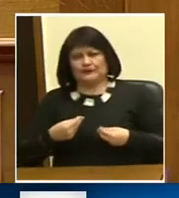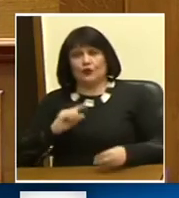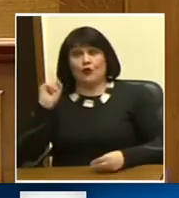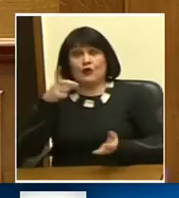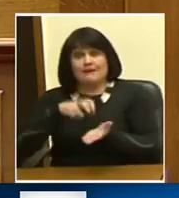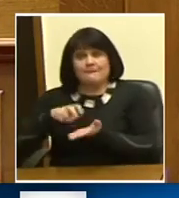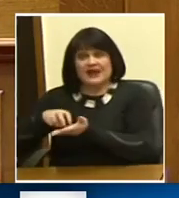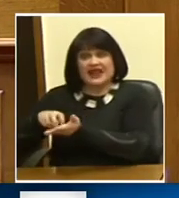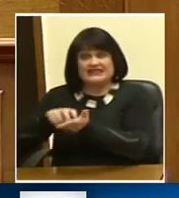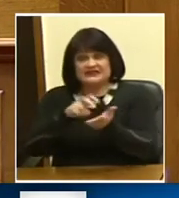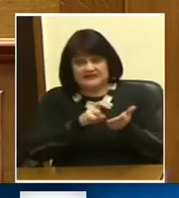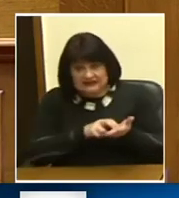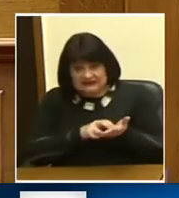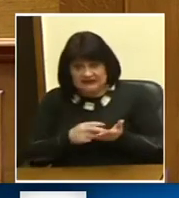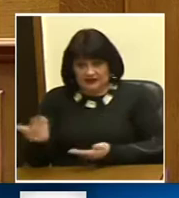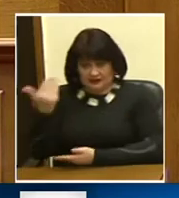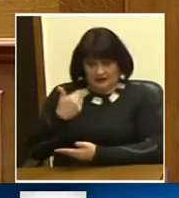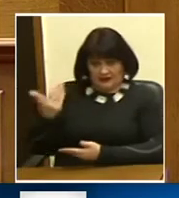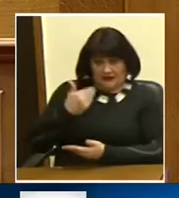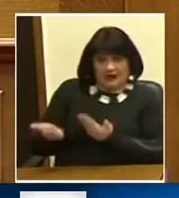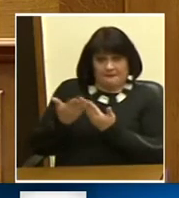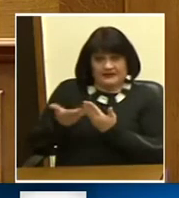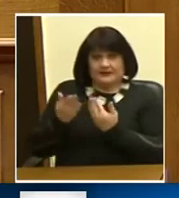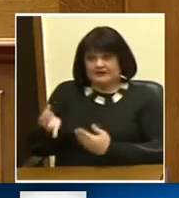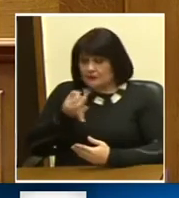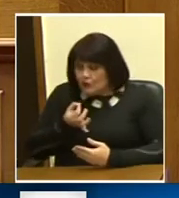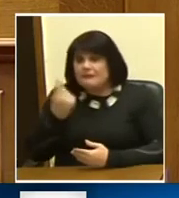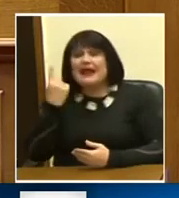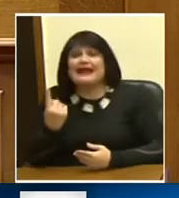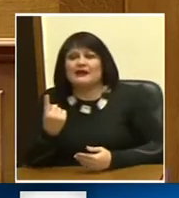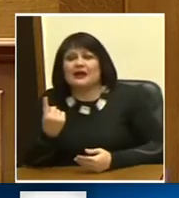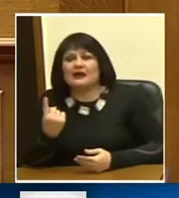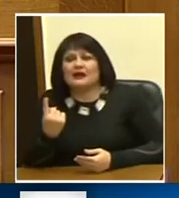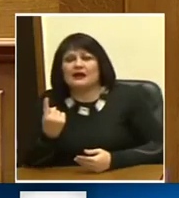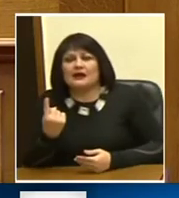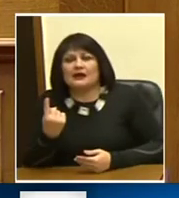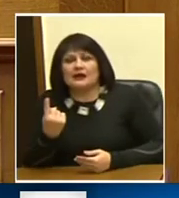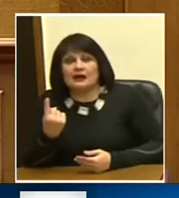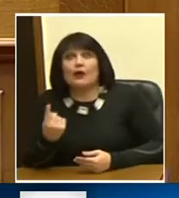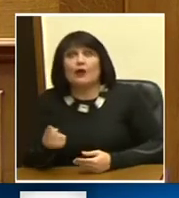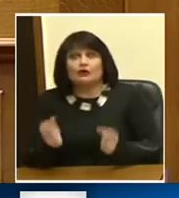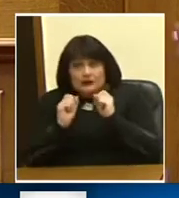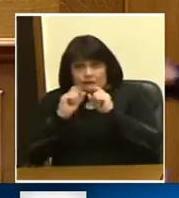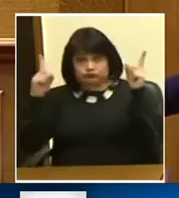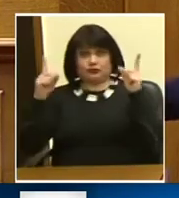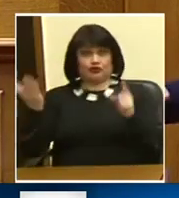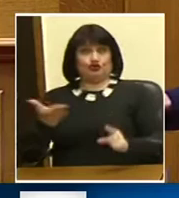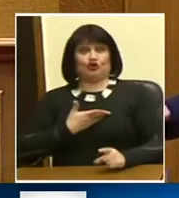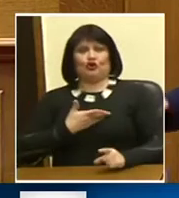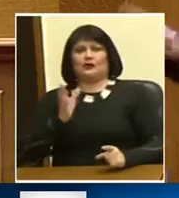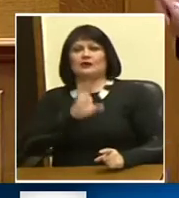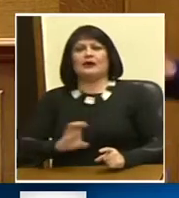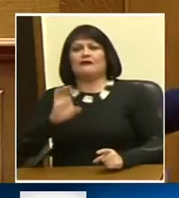ευρωπαϊκών χωρών που ήρθανε και με επισκέφτηκαν μου είπαν ένα πράγμα, ότι συντάραξε την Ευρώπη και εκεί που